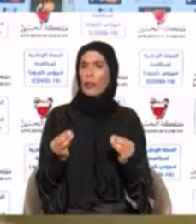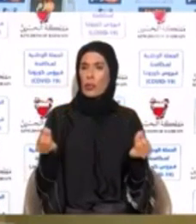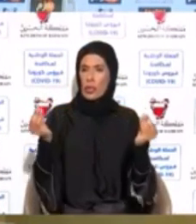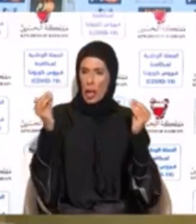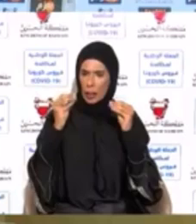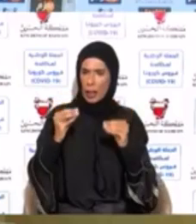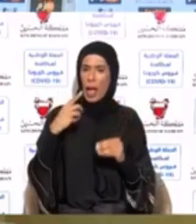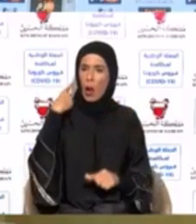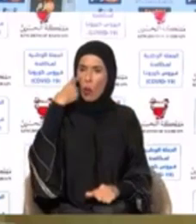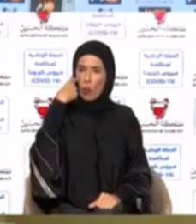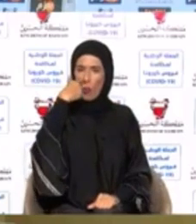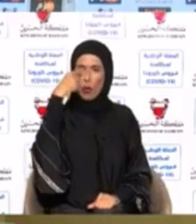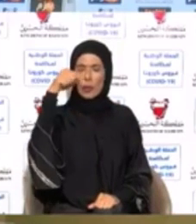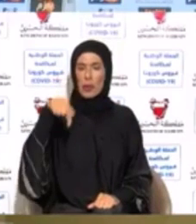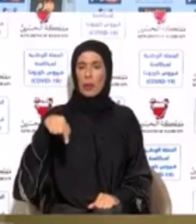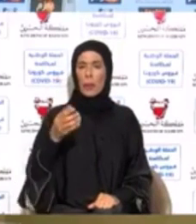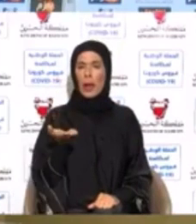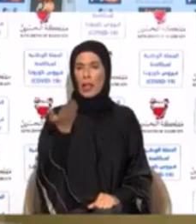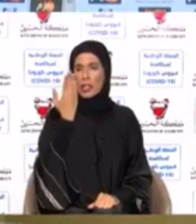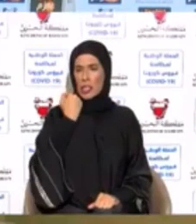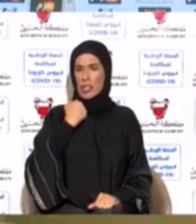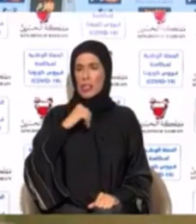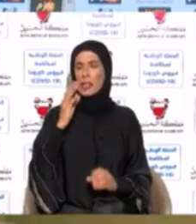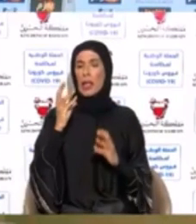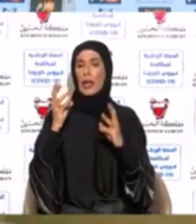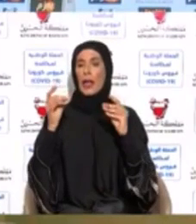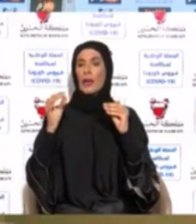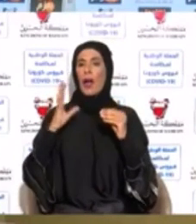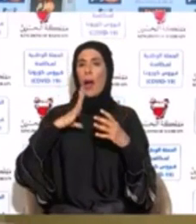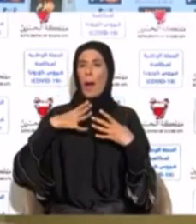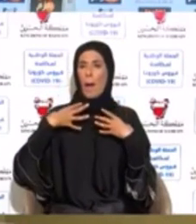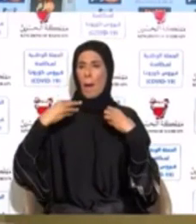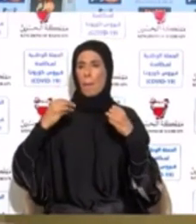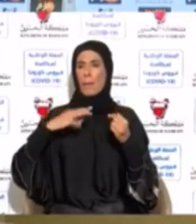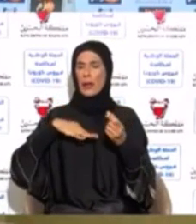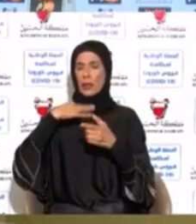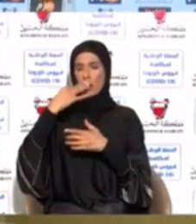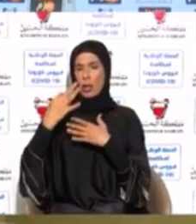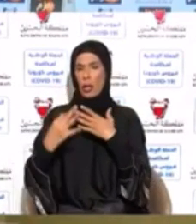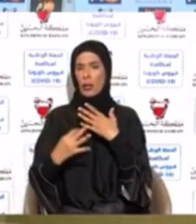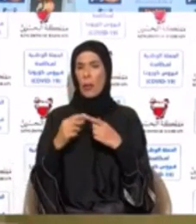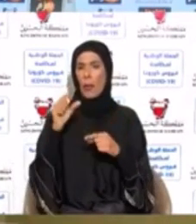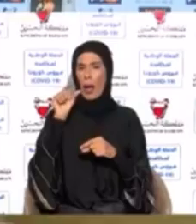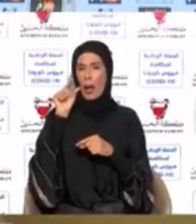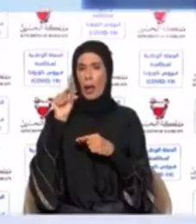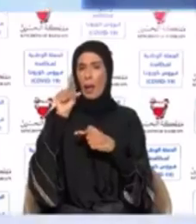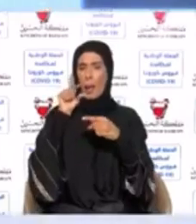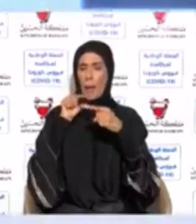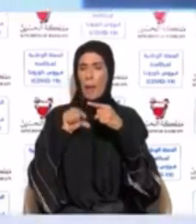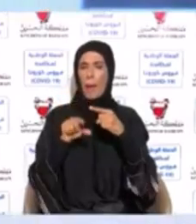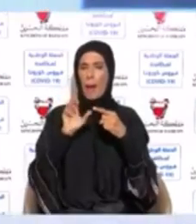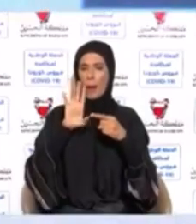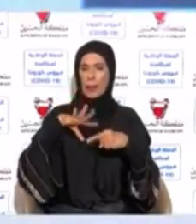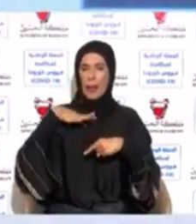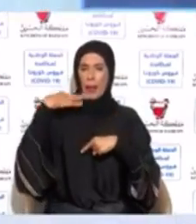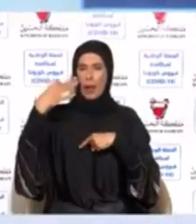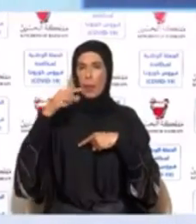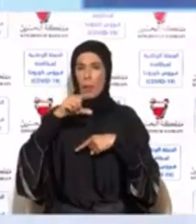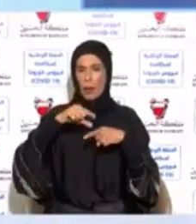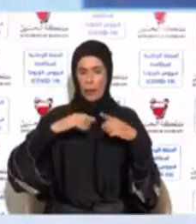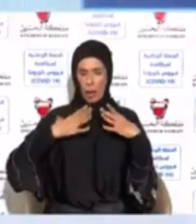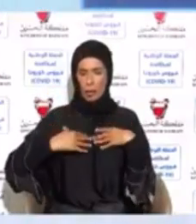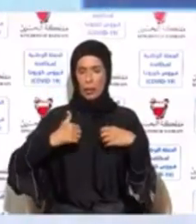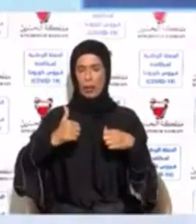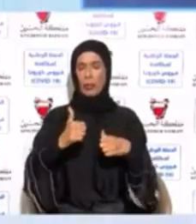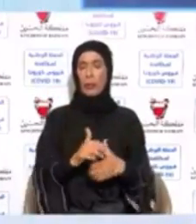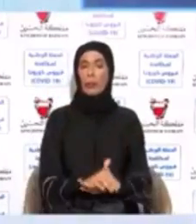لزيادة الفحوصات كي لا تزيد أعداد الإصابات وتتسع الفجوة ما بين معدلات الإصابة وبين معدلات